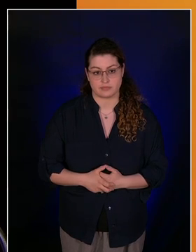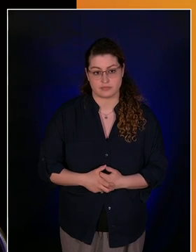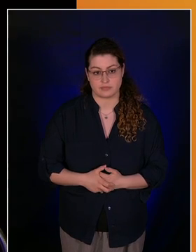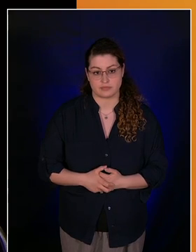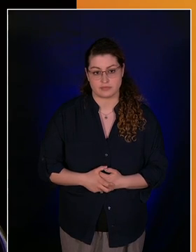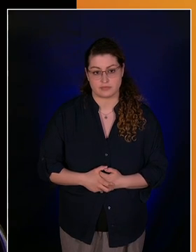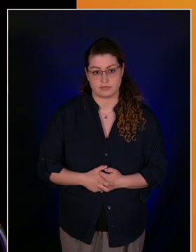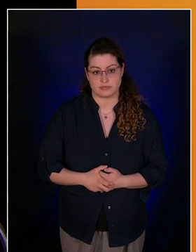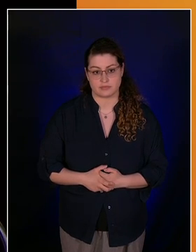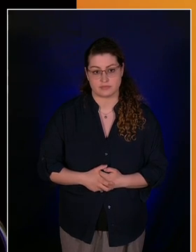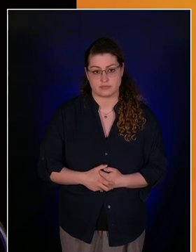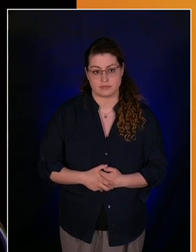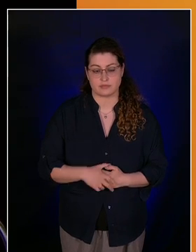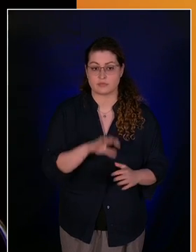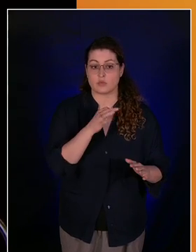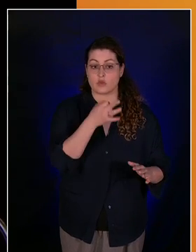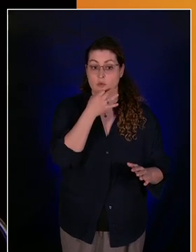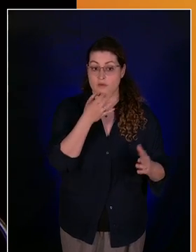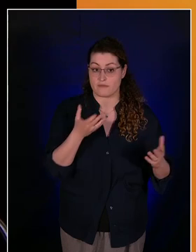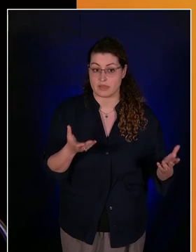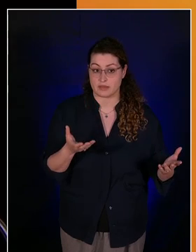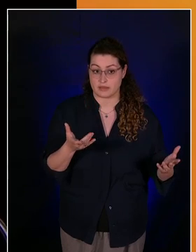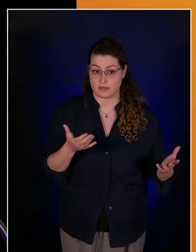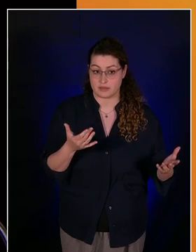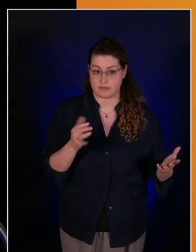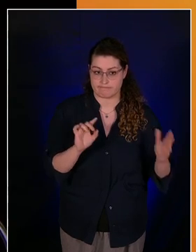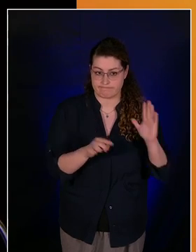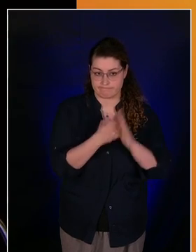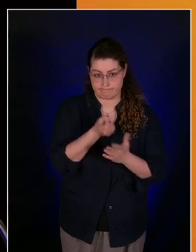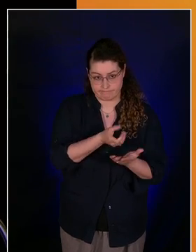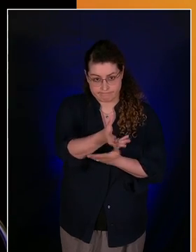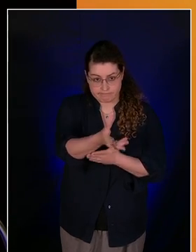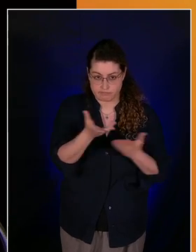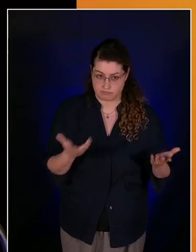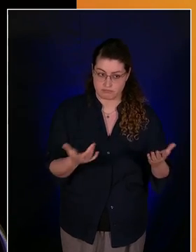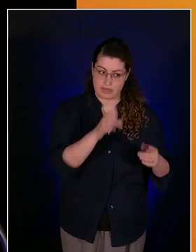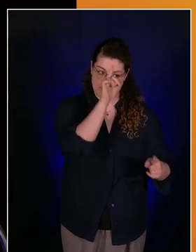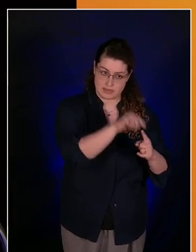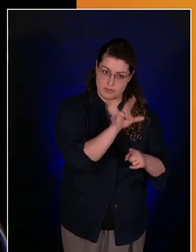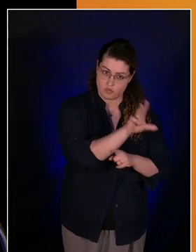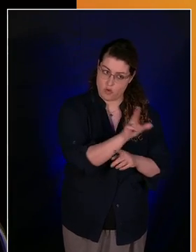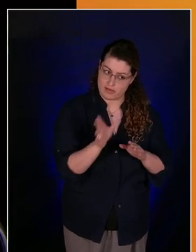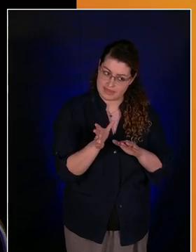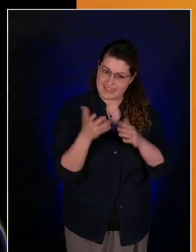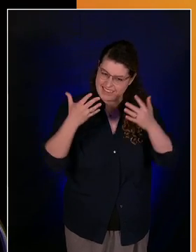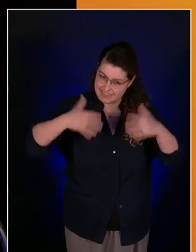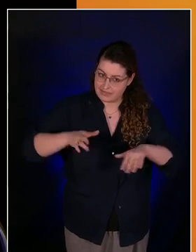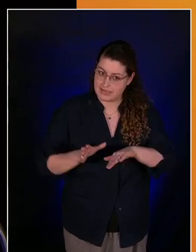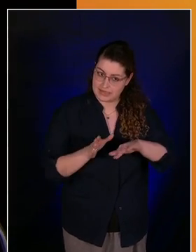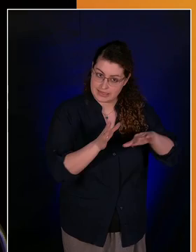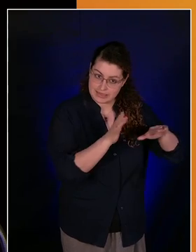candidatures j'en profite effectivement pour vous reconfirmer la clôture du thème 3 hein